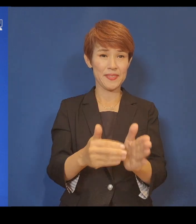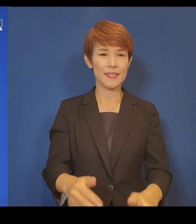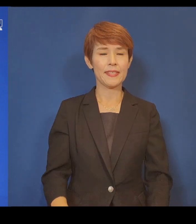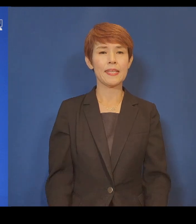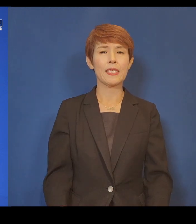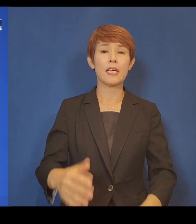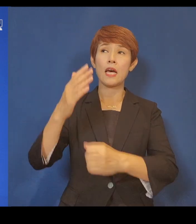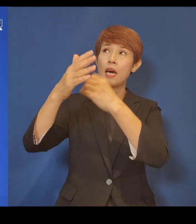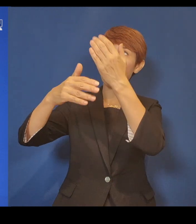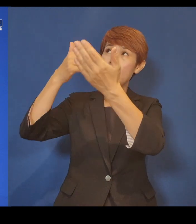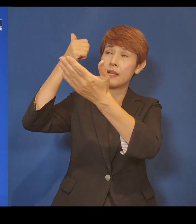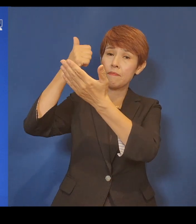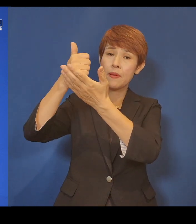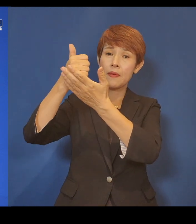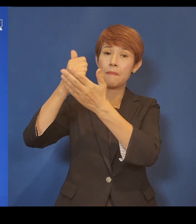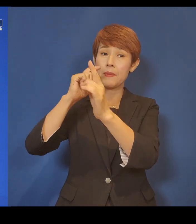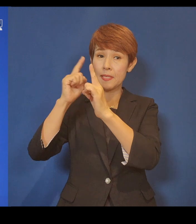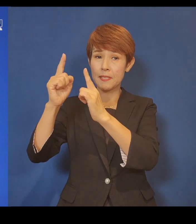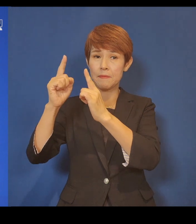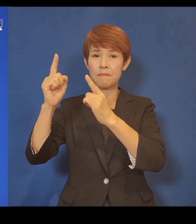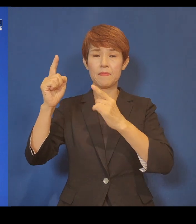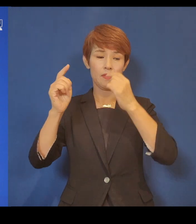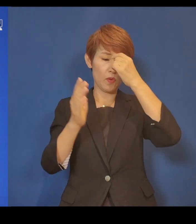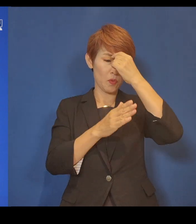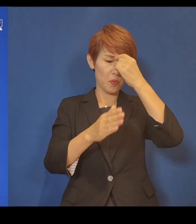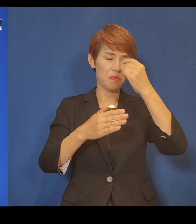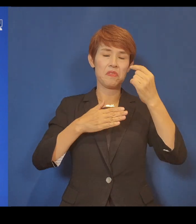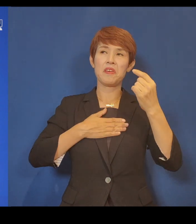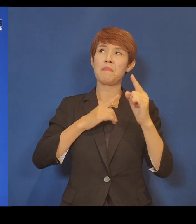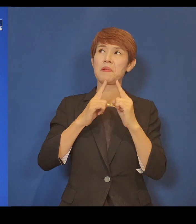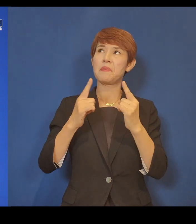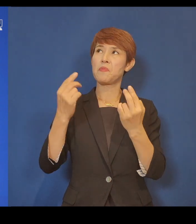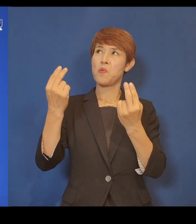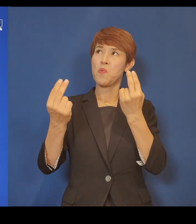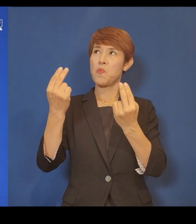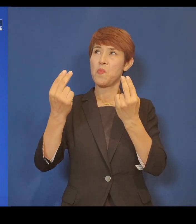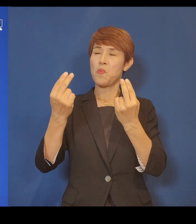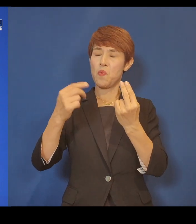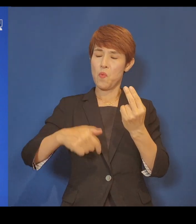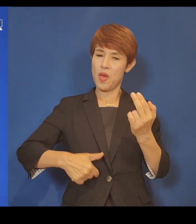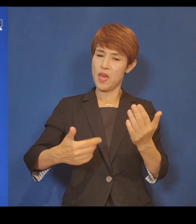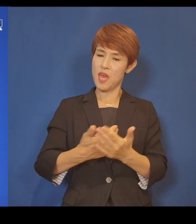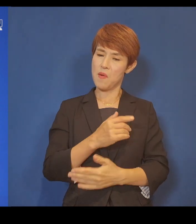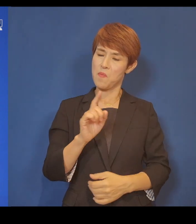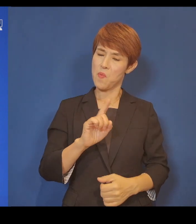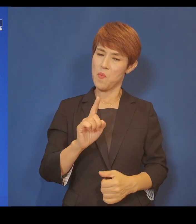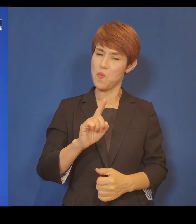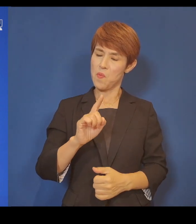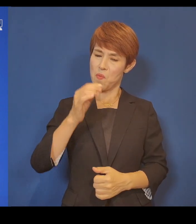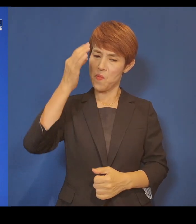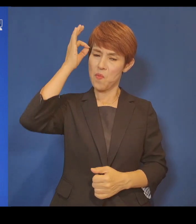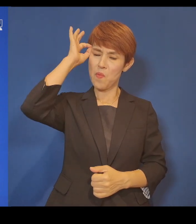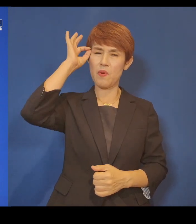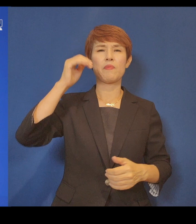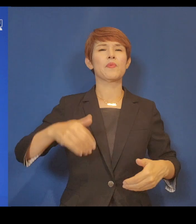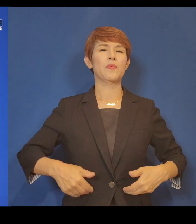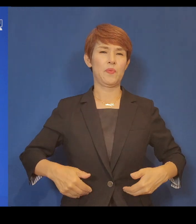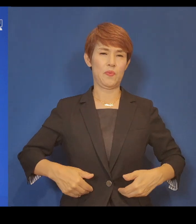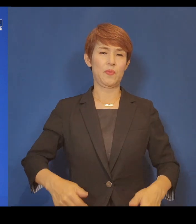성도들은 하나님의 말씀과 자신을 자꾸 비교해서 뭘 회개해야 할지 깨달을 필요가